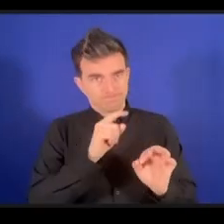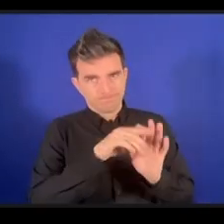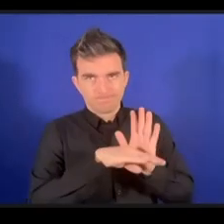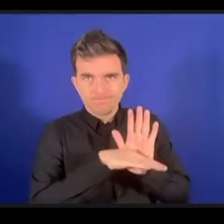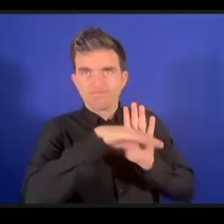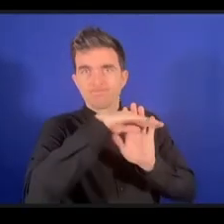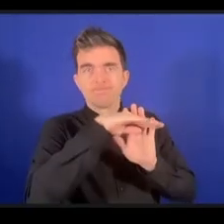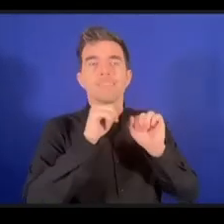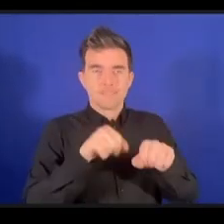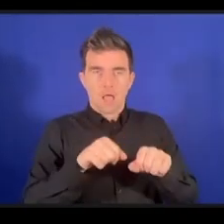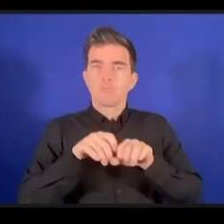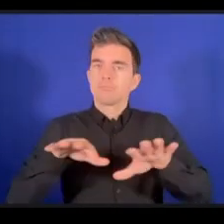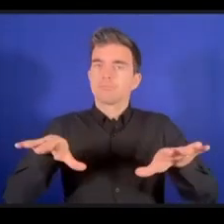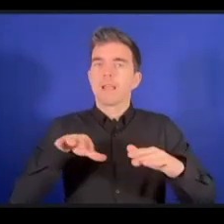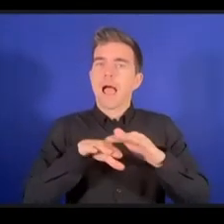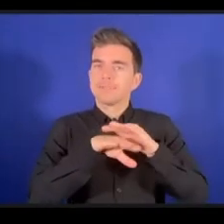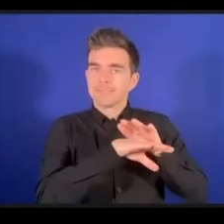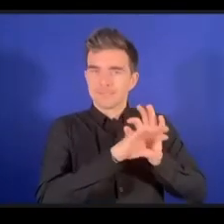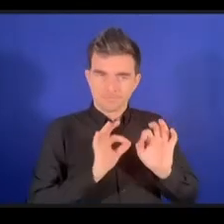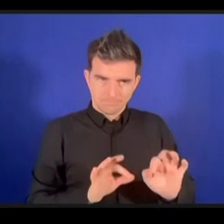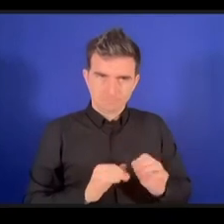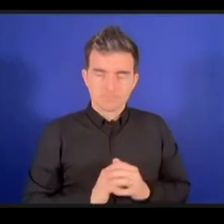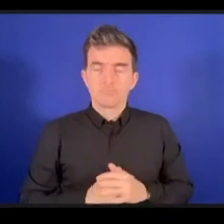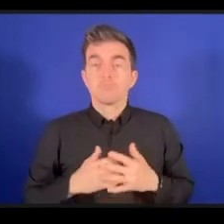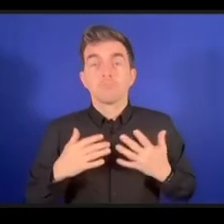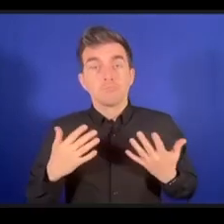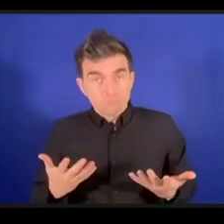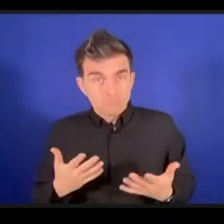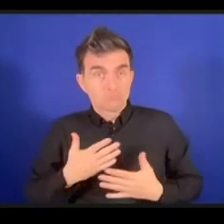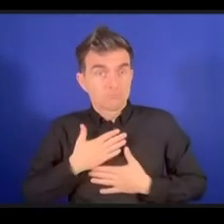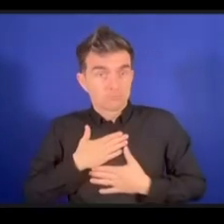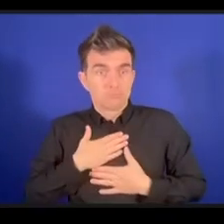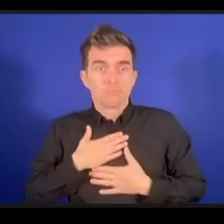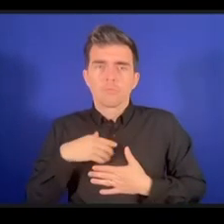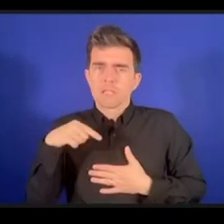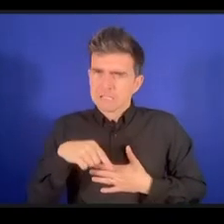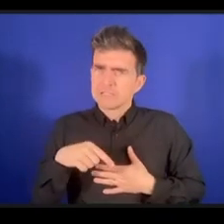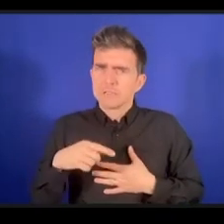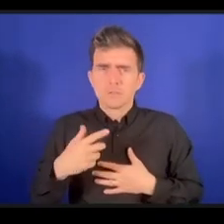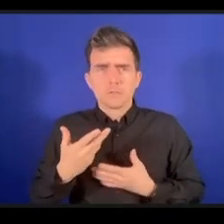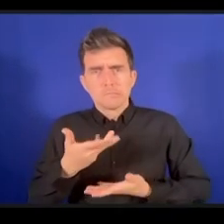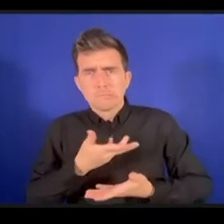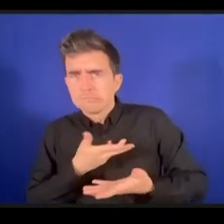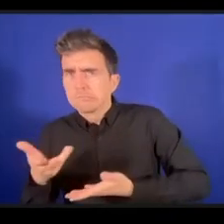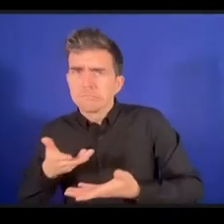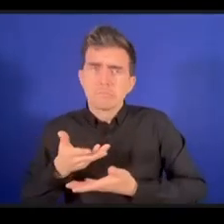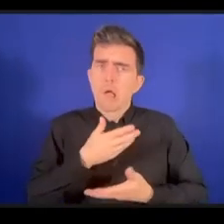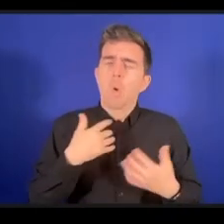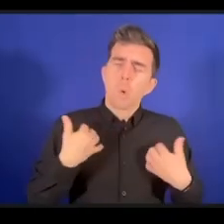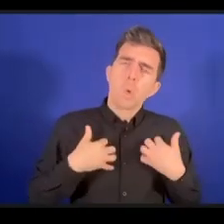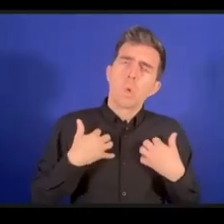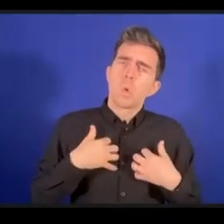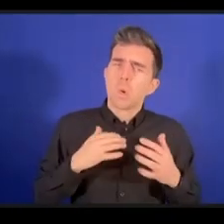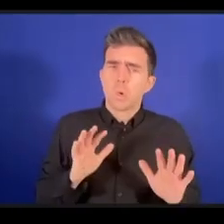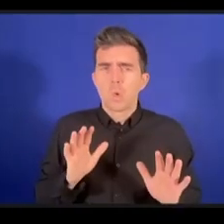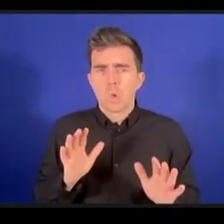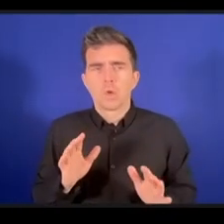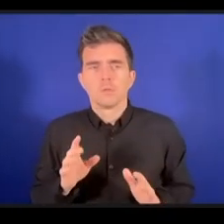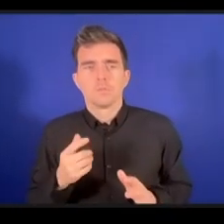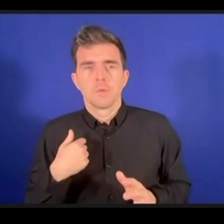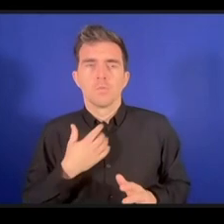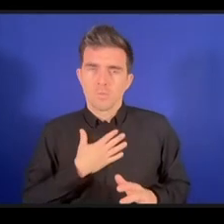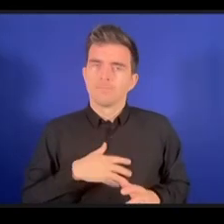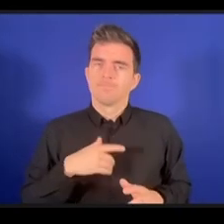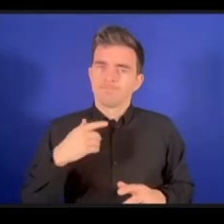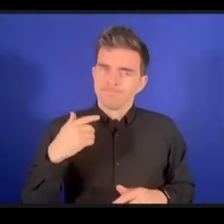具呢，必须要能够让能够为残障人士所用。这是一个非常有意思的辩论，我们可以持续不断的讨